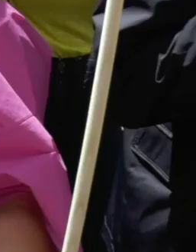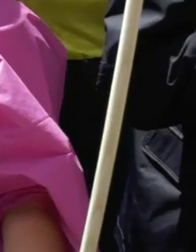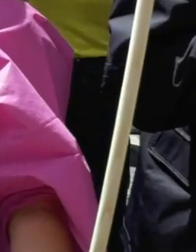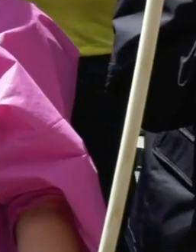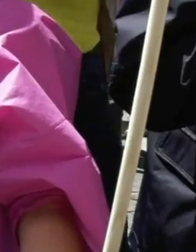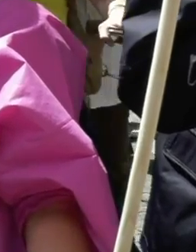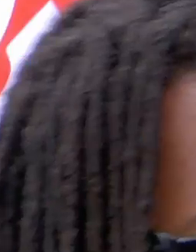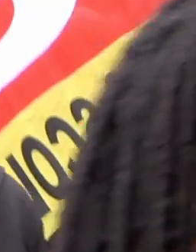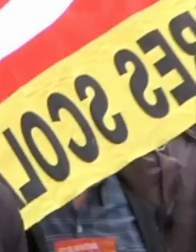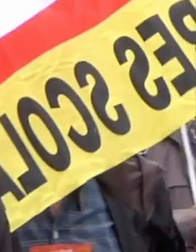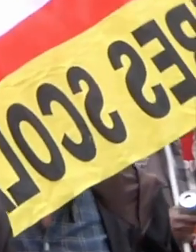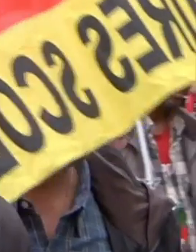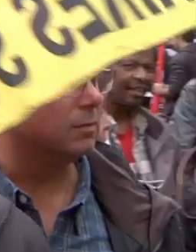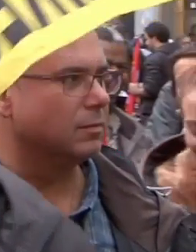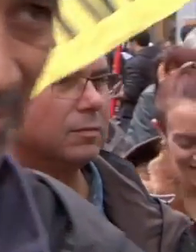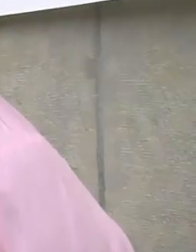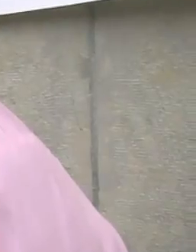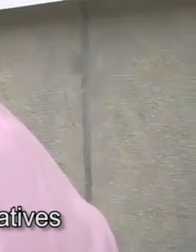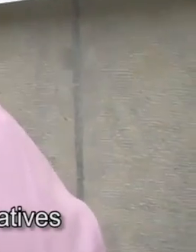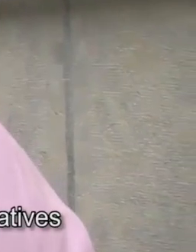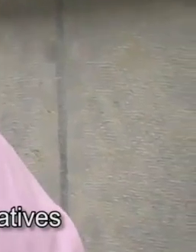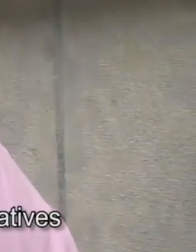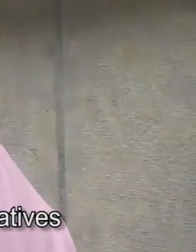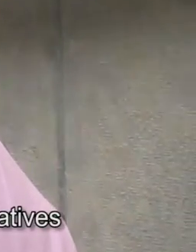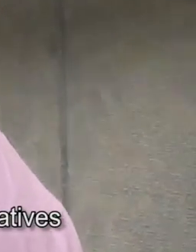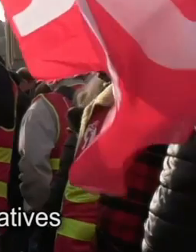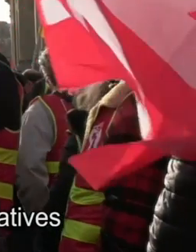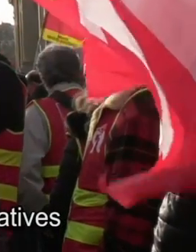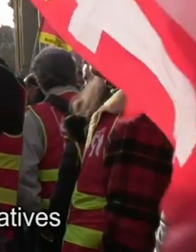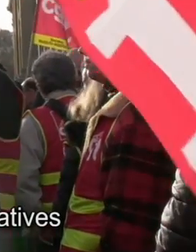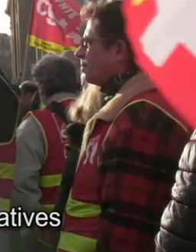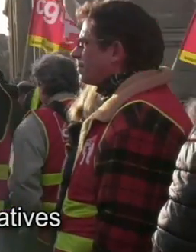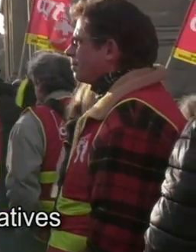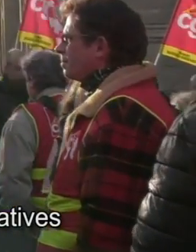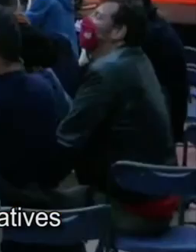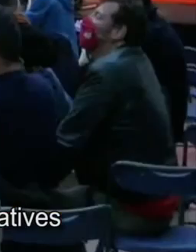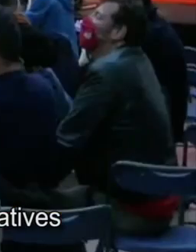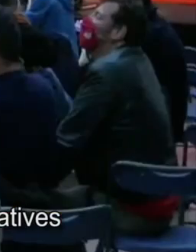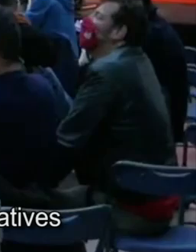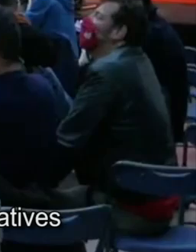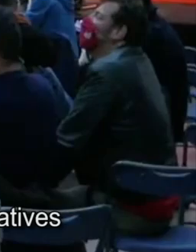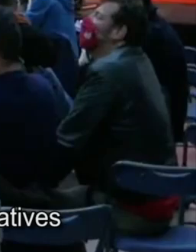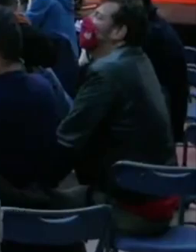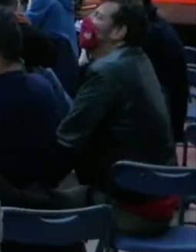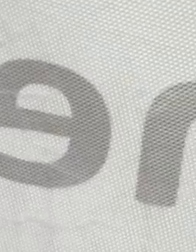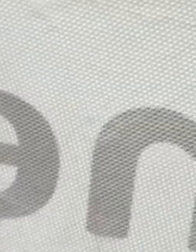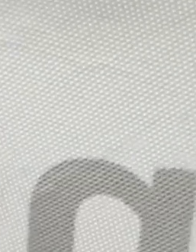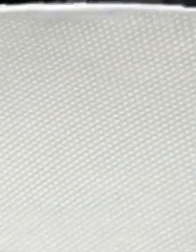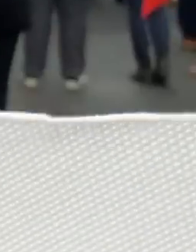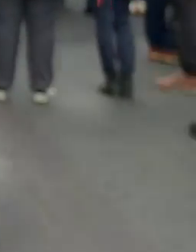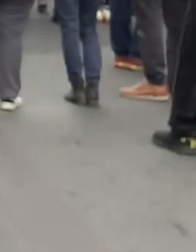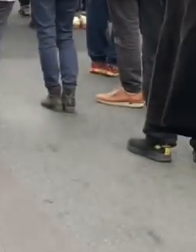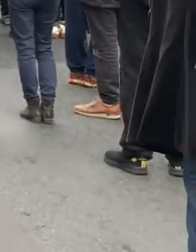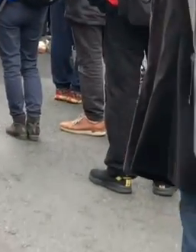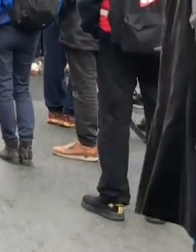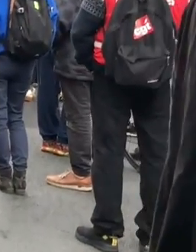partir de cette réalité que notre syndicalisme est appelé à s'interroger sur sa capacité à agir et construire collectivement les alternatives et les imposer